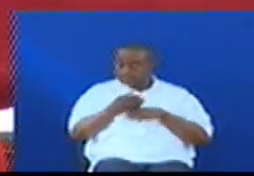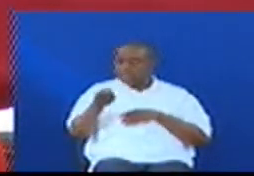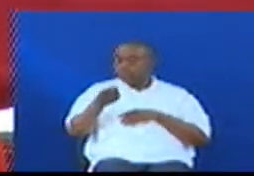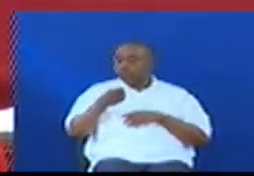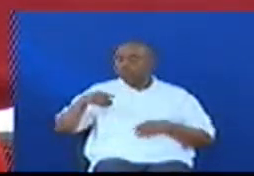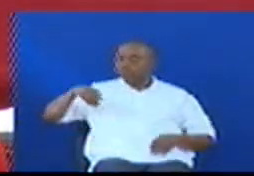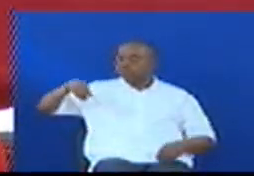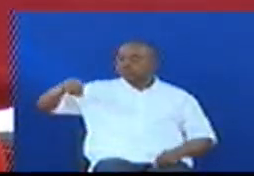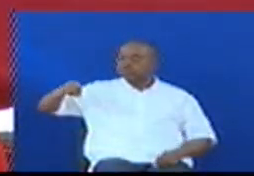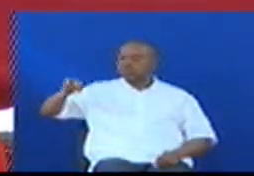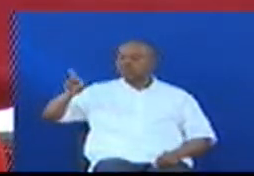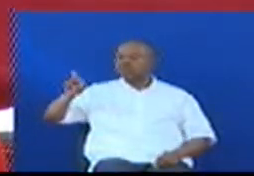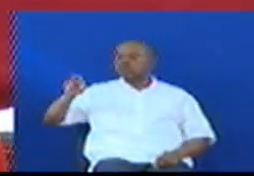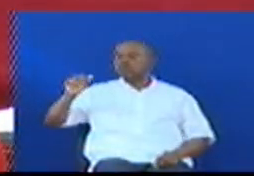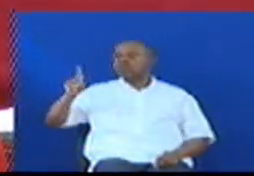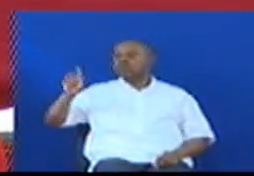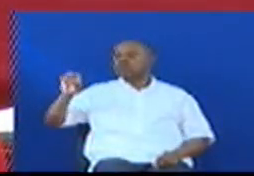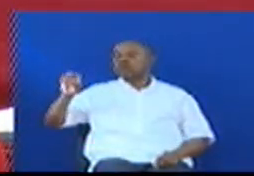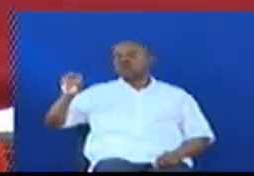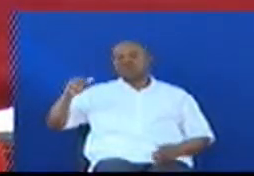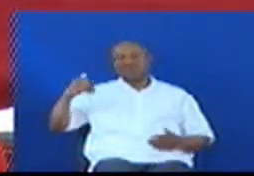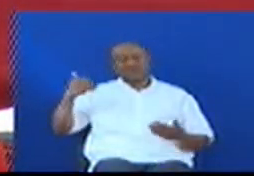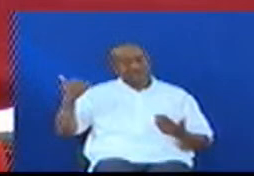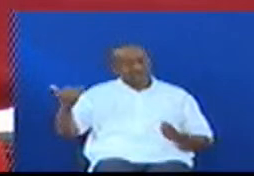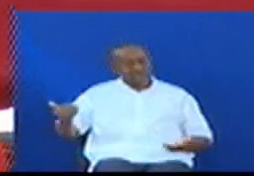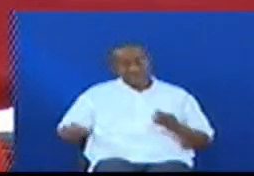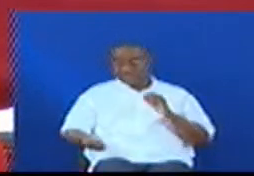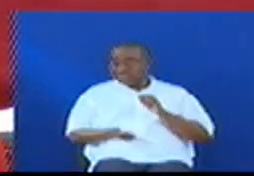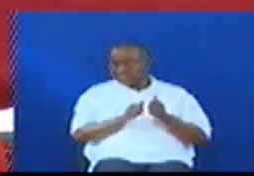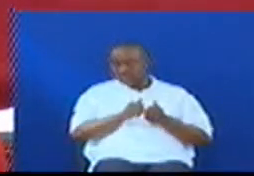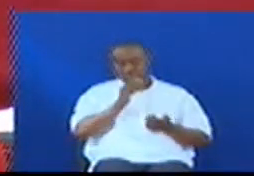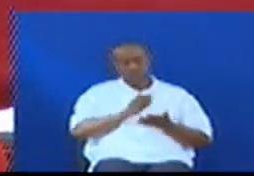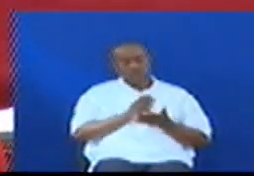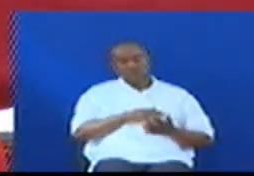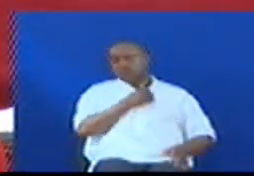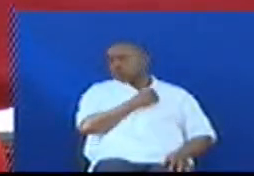la kuhuzunisha, kwa sababu hizi fedha ni za umma.